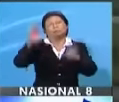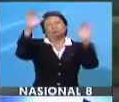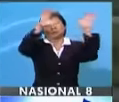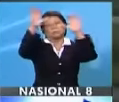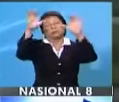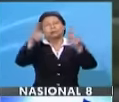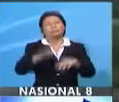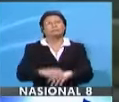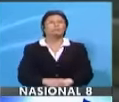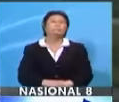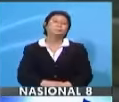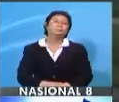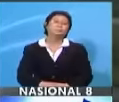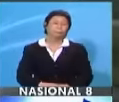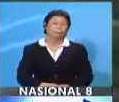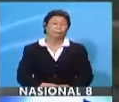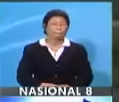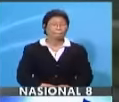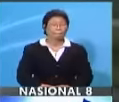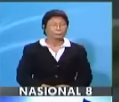cuaca.